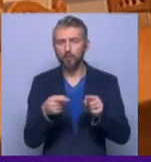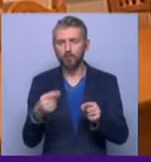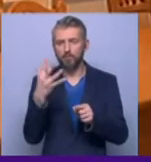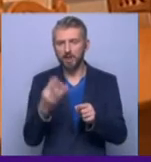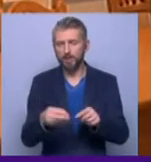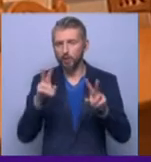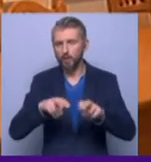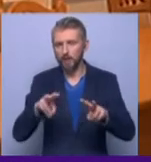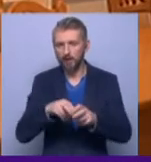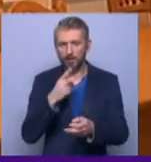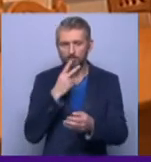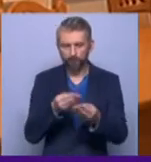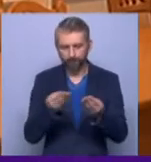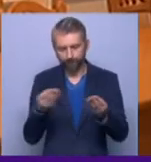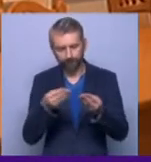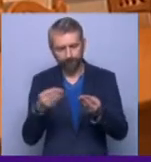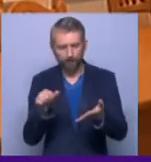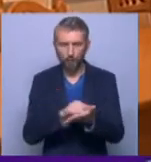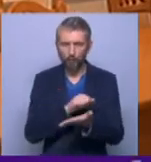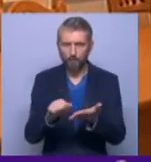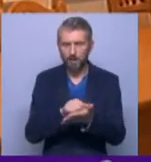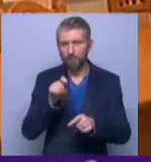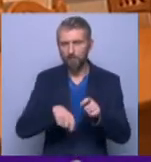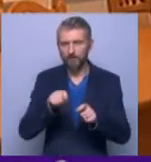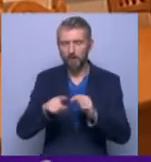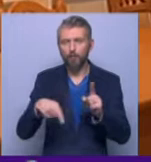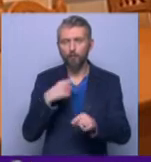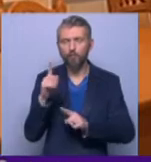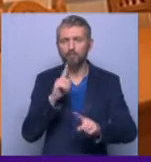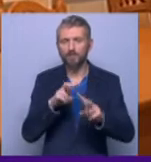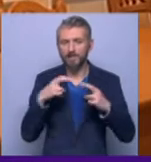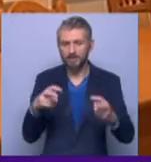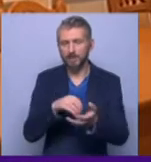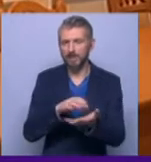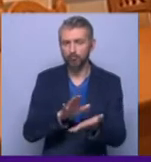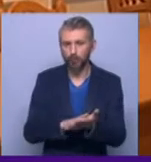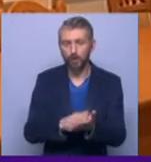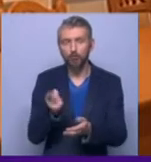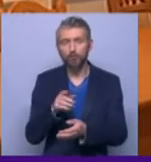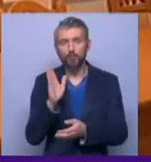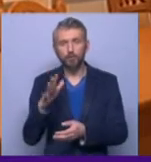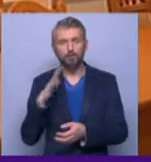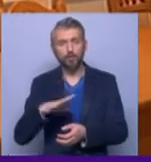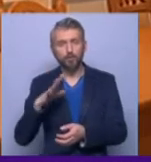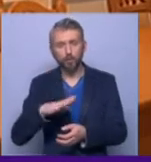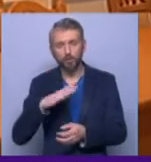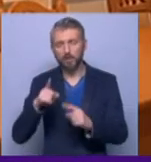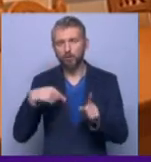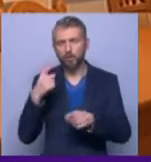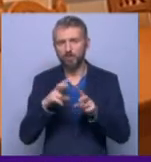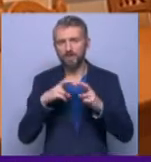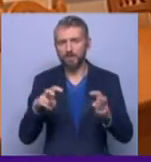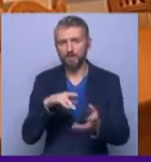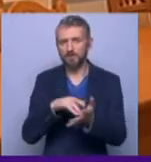днів розглядає, дивиться документи, перевіряє і на черговому засіданні вже реєструє. Тому ж будемо очікувати чергове